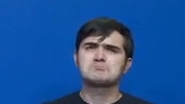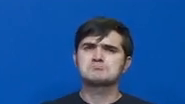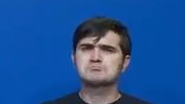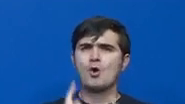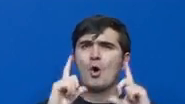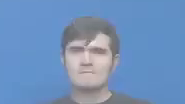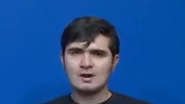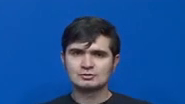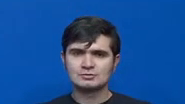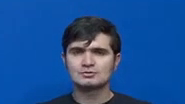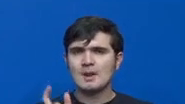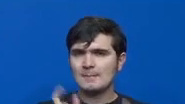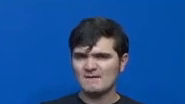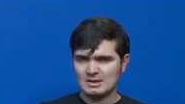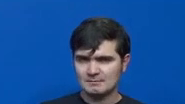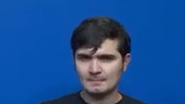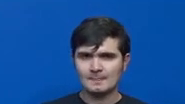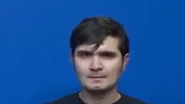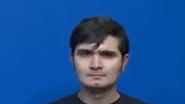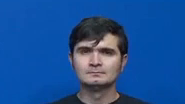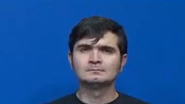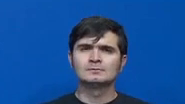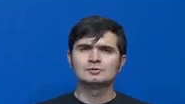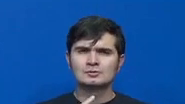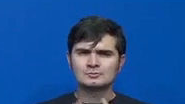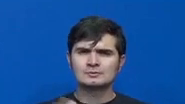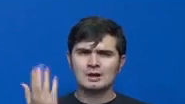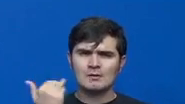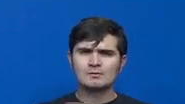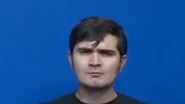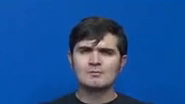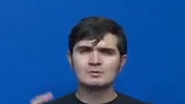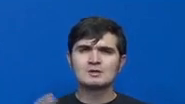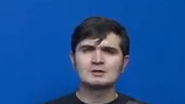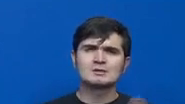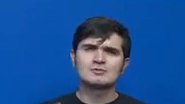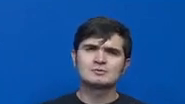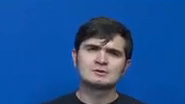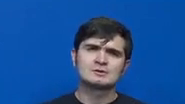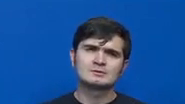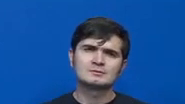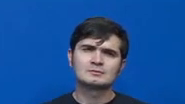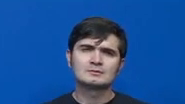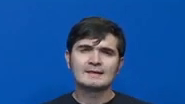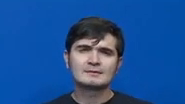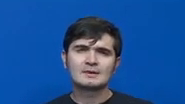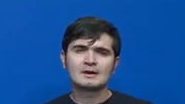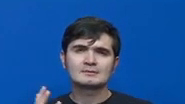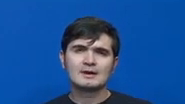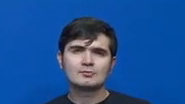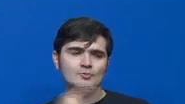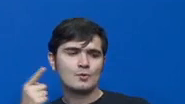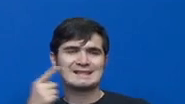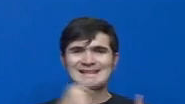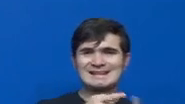prevenite prin vaccinare. Referirile care au existat tot așa mai mult în discuții publice legate de atingerea unei ținte